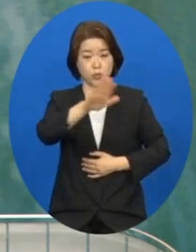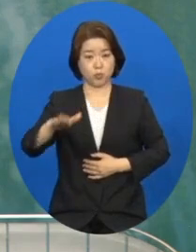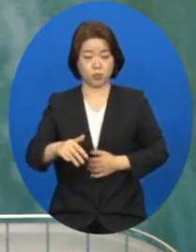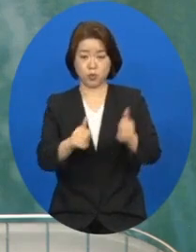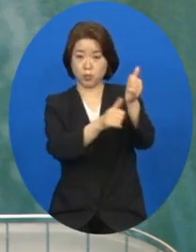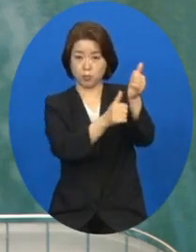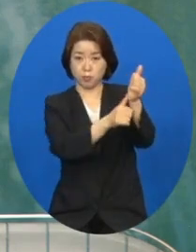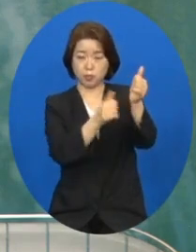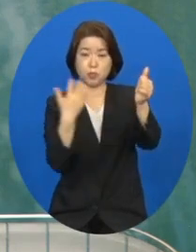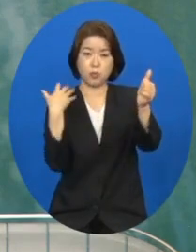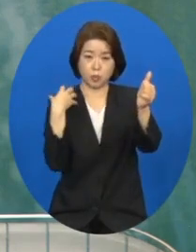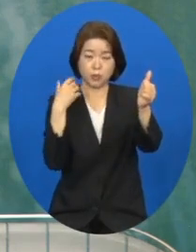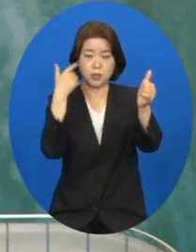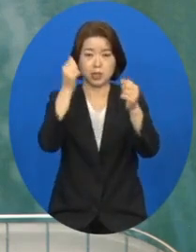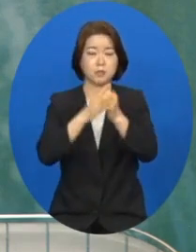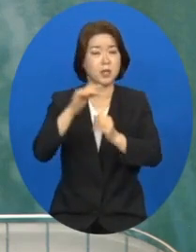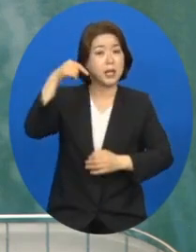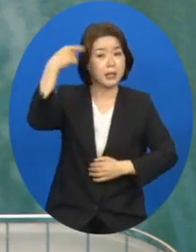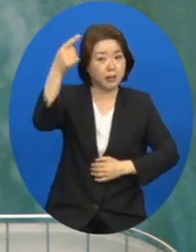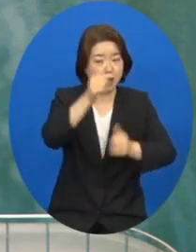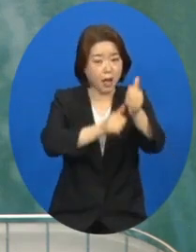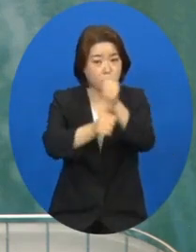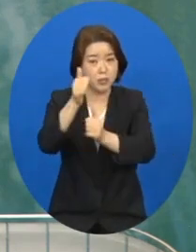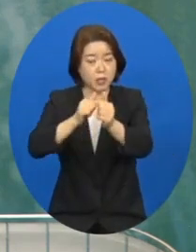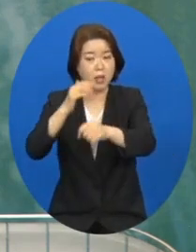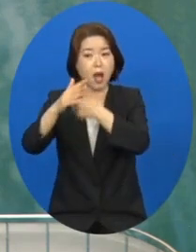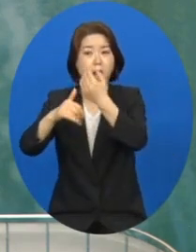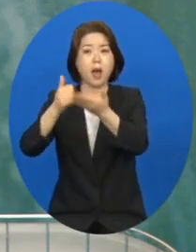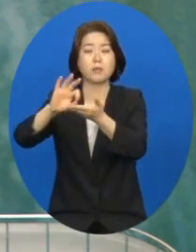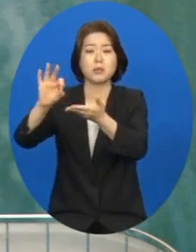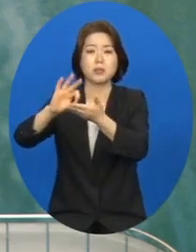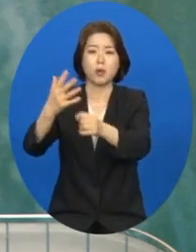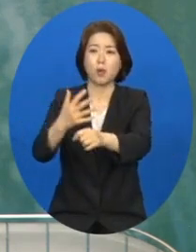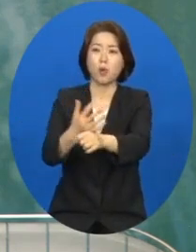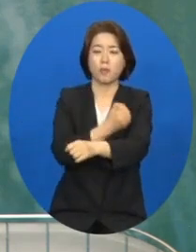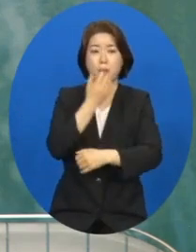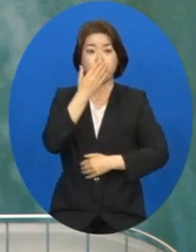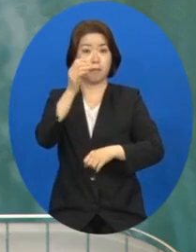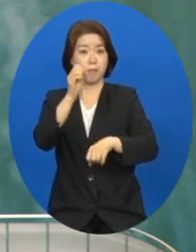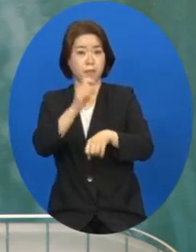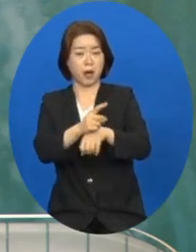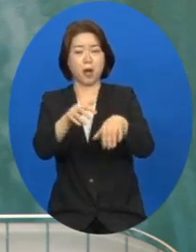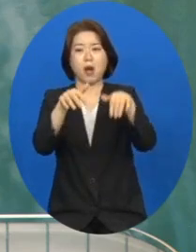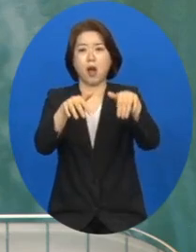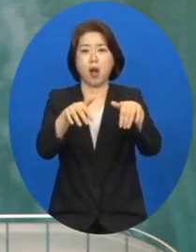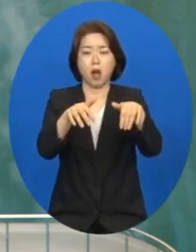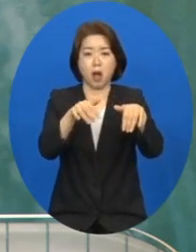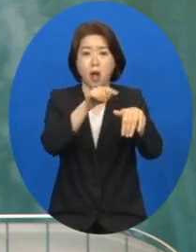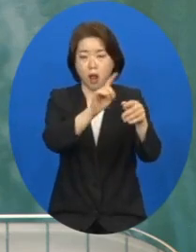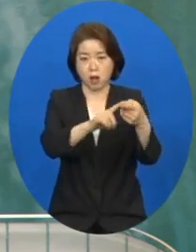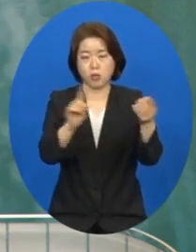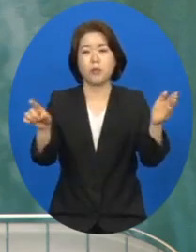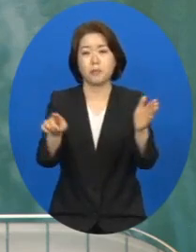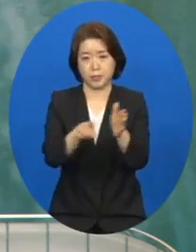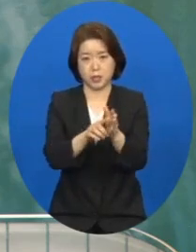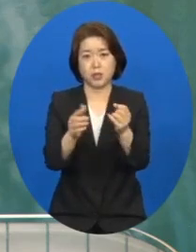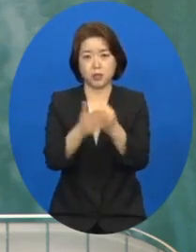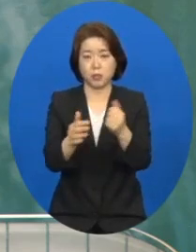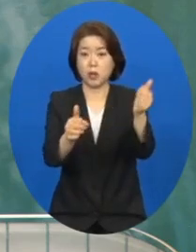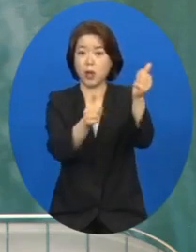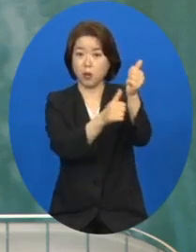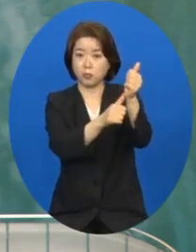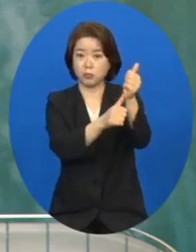부목사님들이 다음 세대에 하나님이 쓰시는 엄청난 가능성이 있는 종들인 것을 믿기 때문에